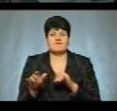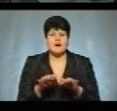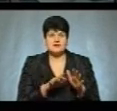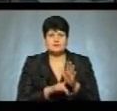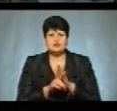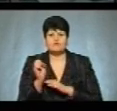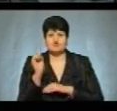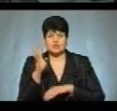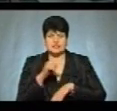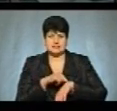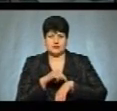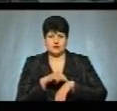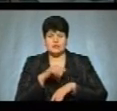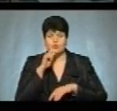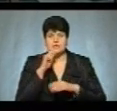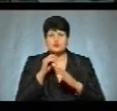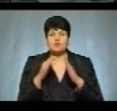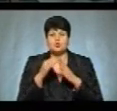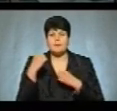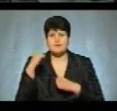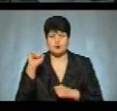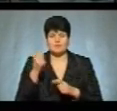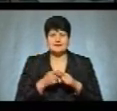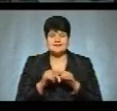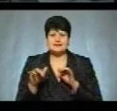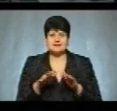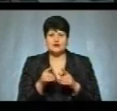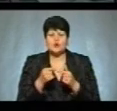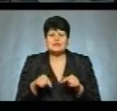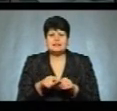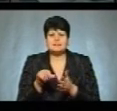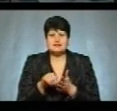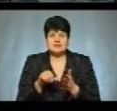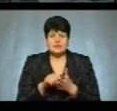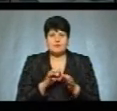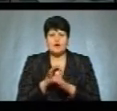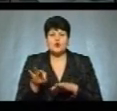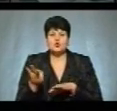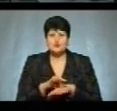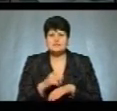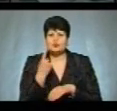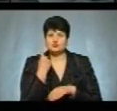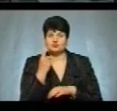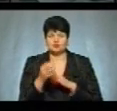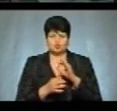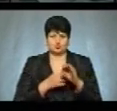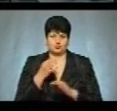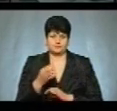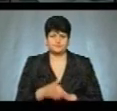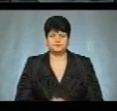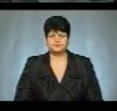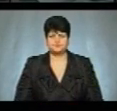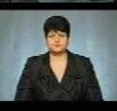о 14-й годині в Українському домі «Перемога». Цей захід організували представники проекту «Шлюб за добу». Тарас Бурак розповість